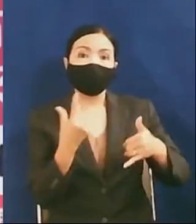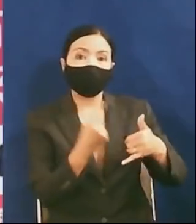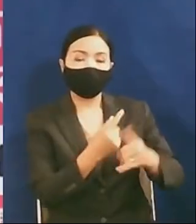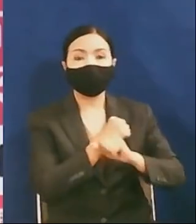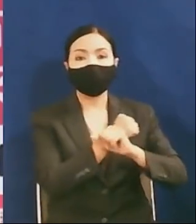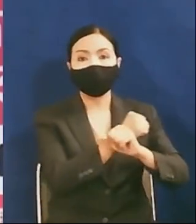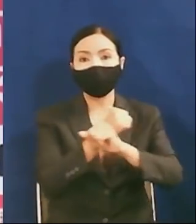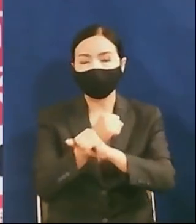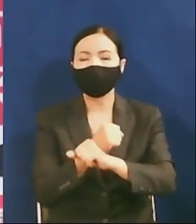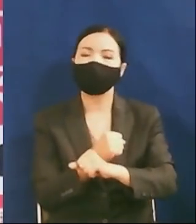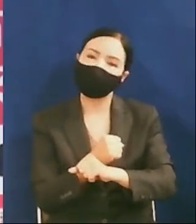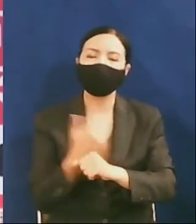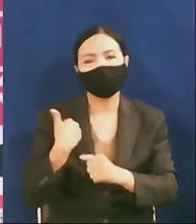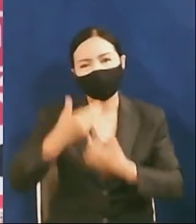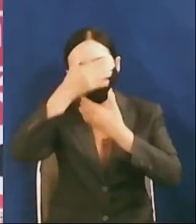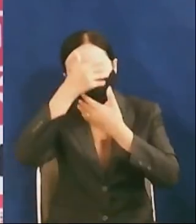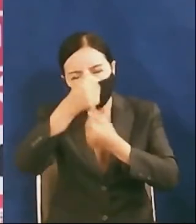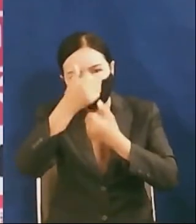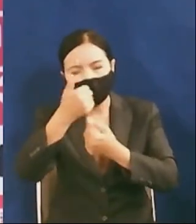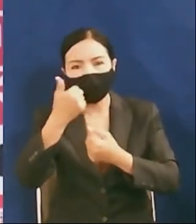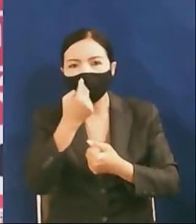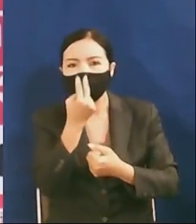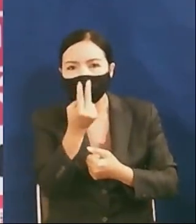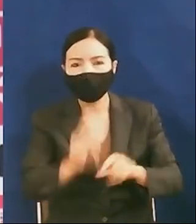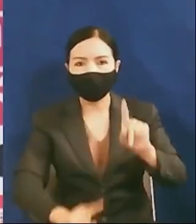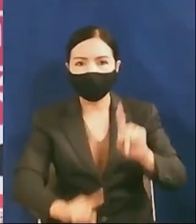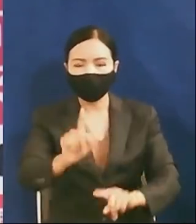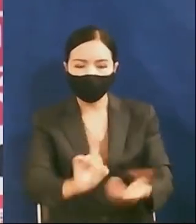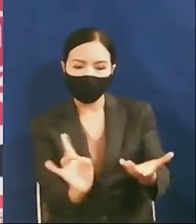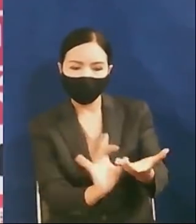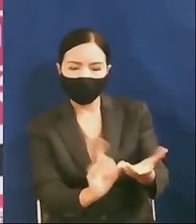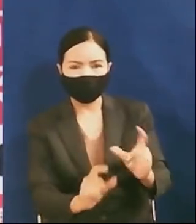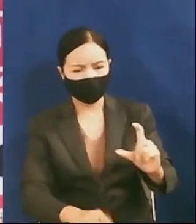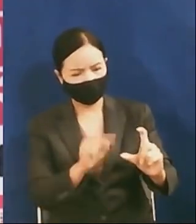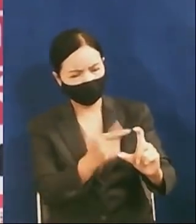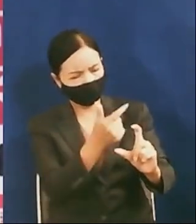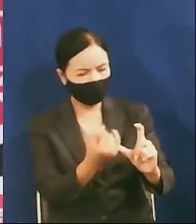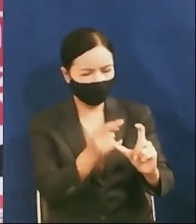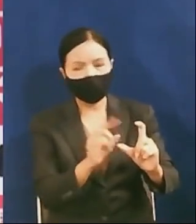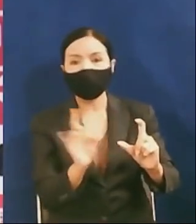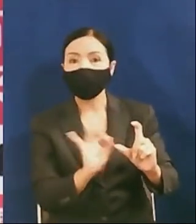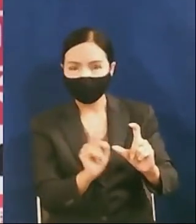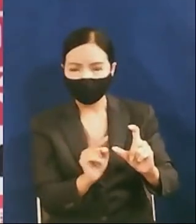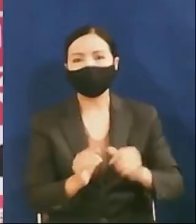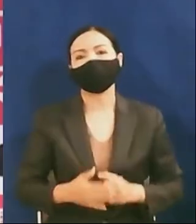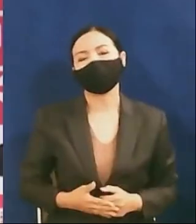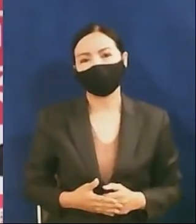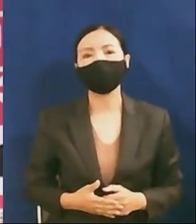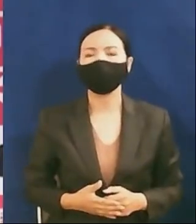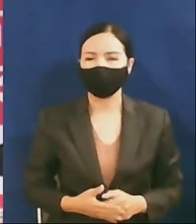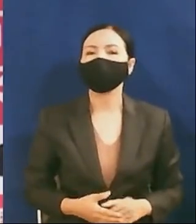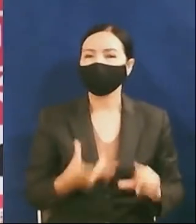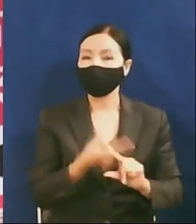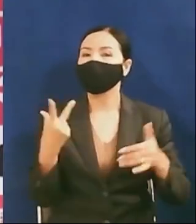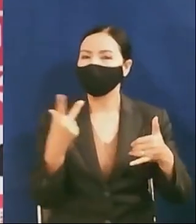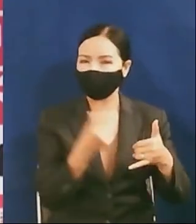ก็มีความสนใจติดตามนะครับว่าประสิทธิผลของวัคซีนนั้นนะครับยังคงให้